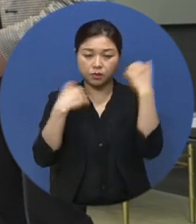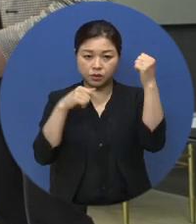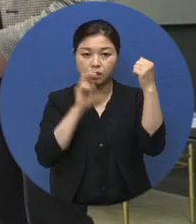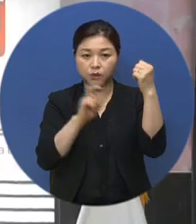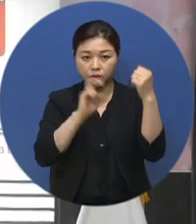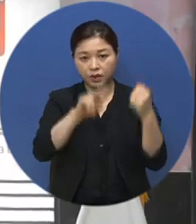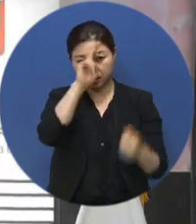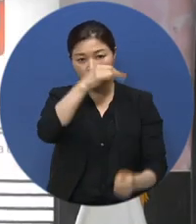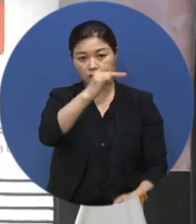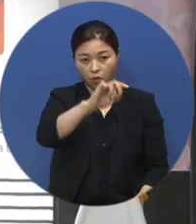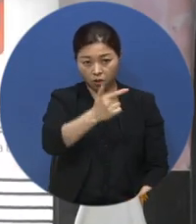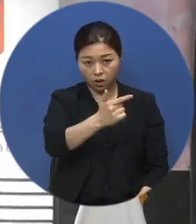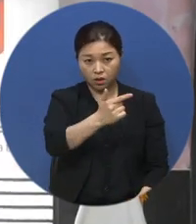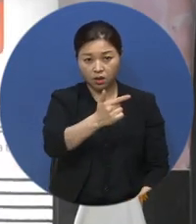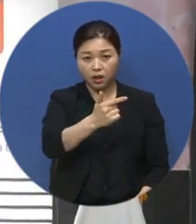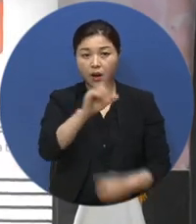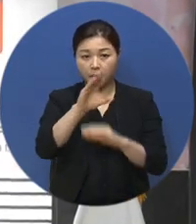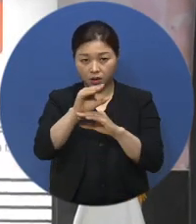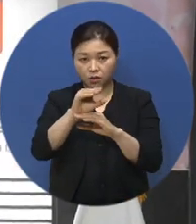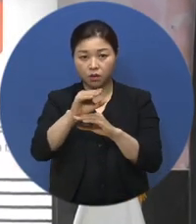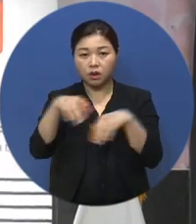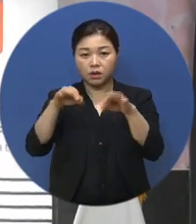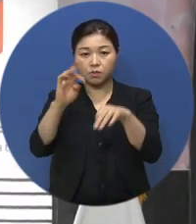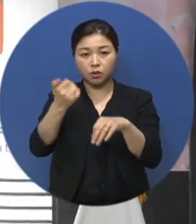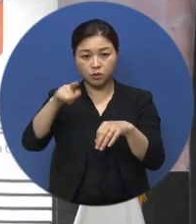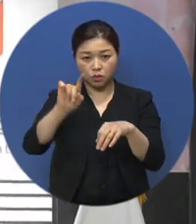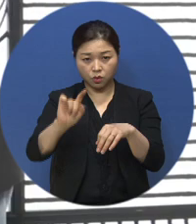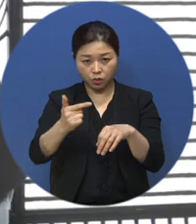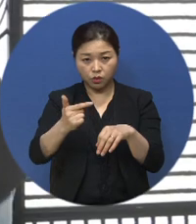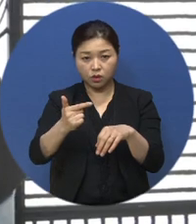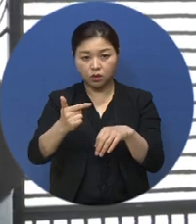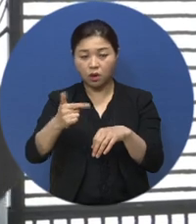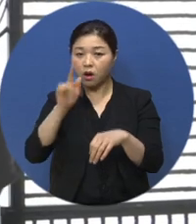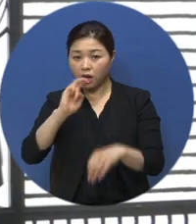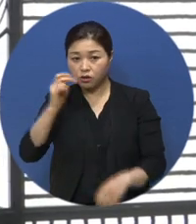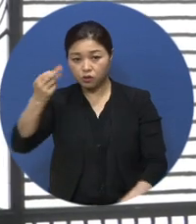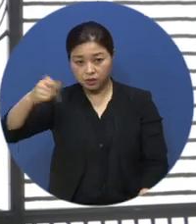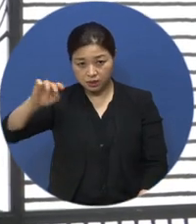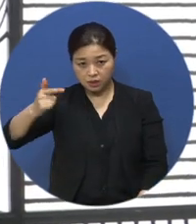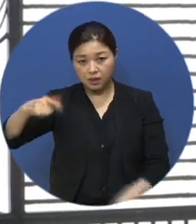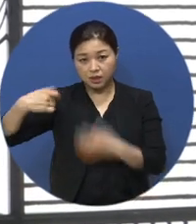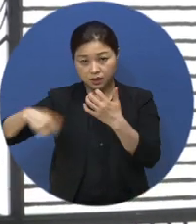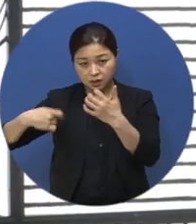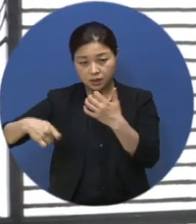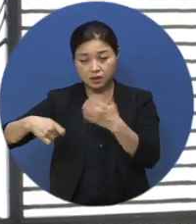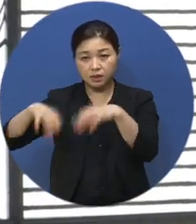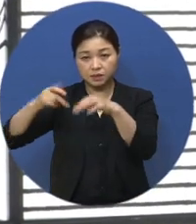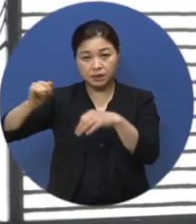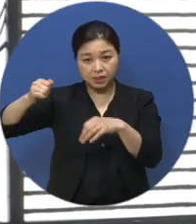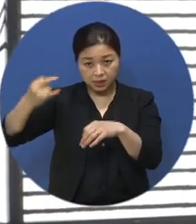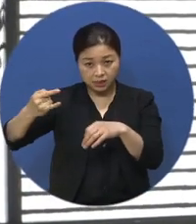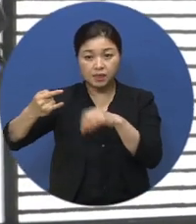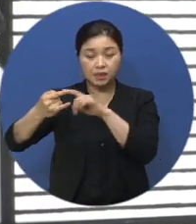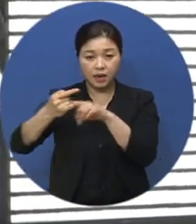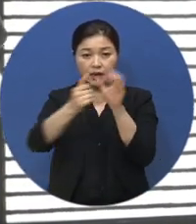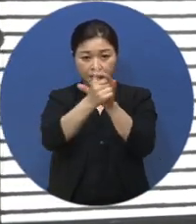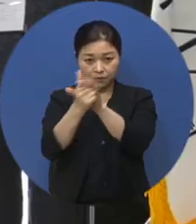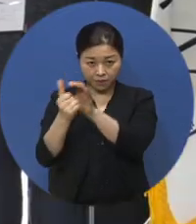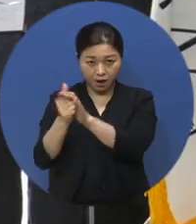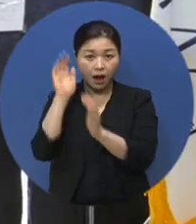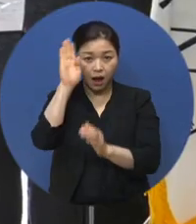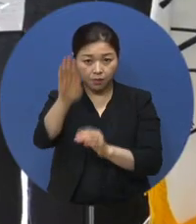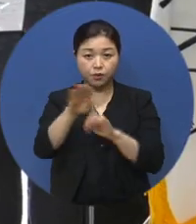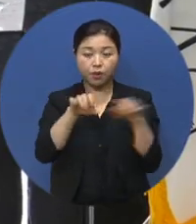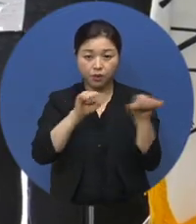배우 최정원 씨와 방송인 김봉곤, 가수 류찬, 기타리스트 김지희 씨 등이 임명됐으며 앞으로